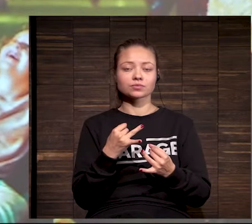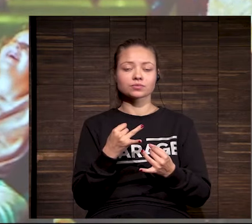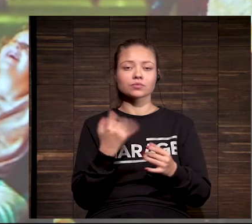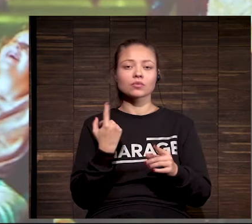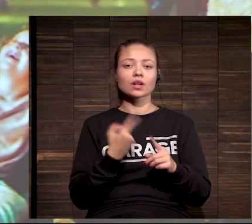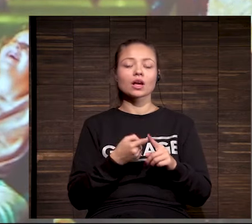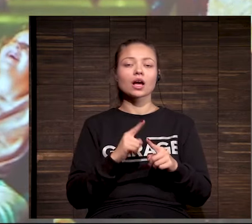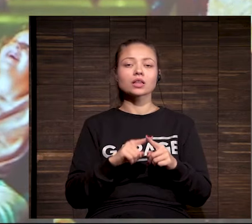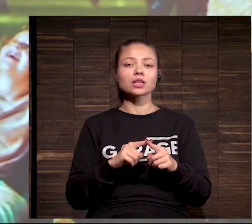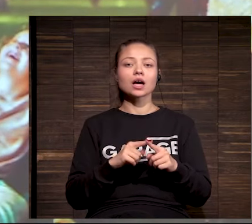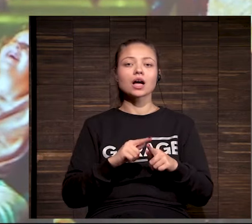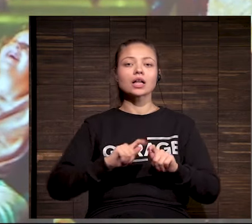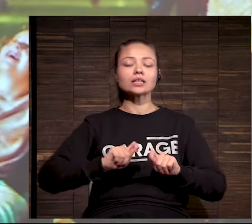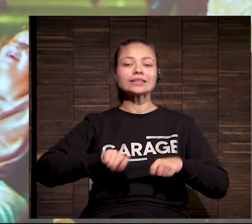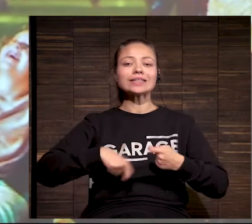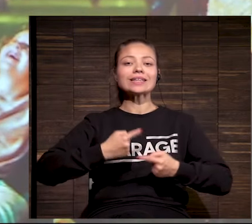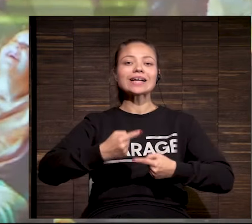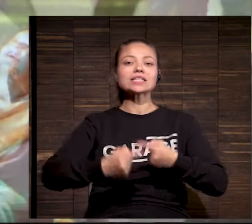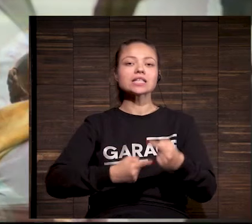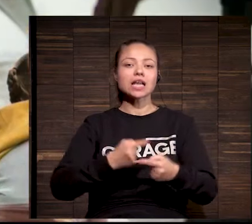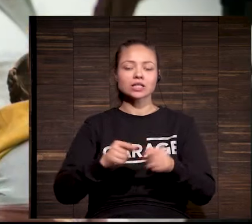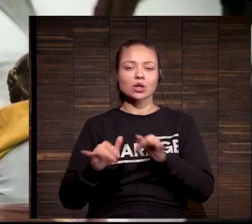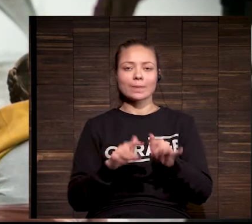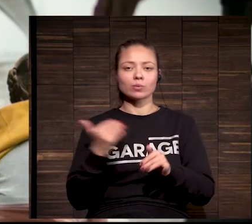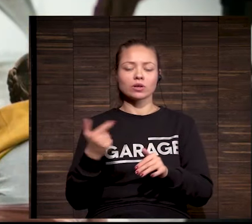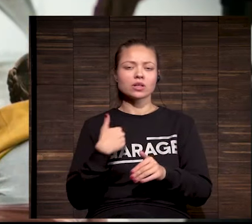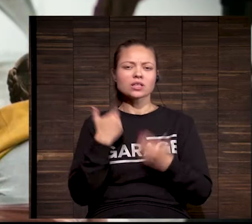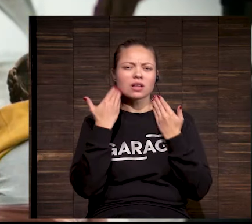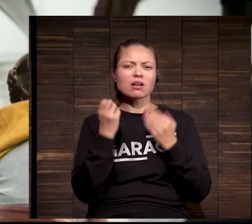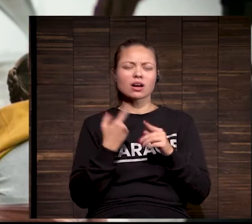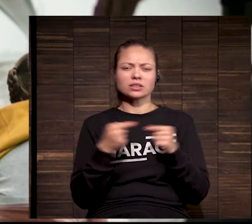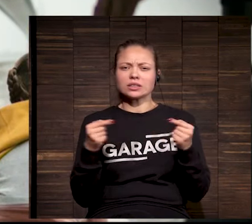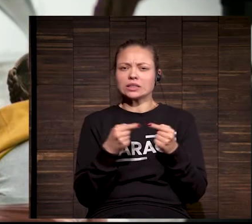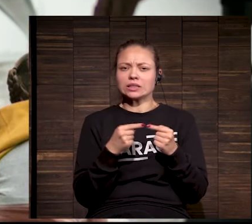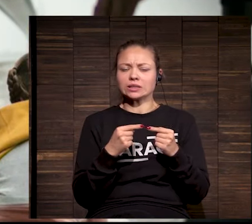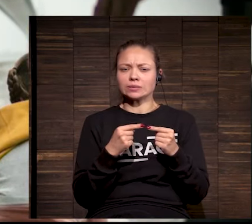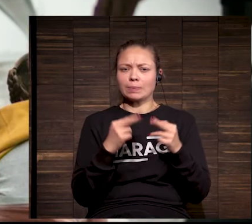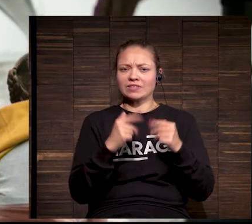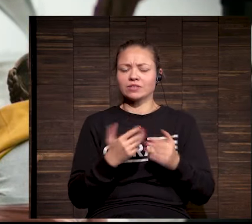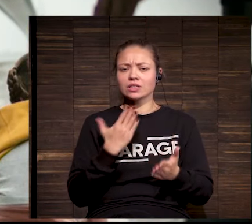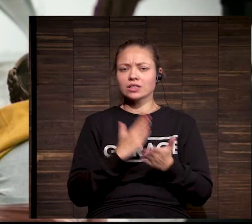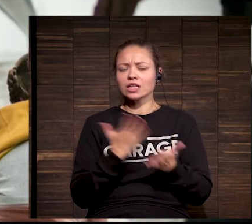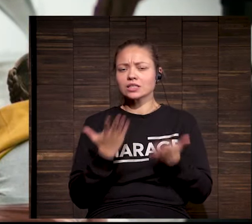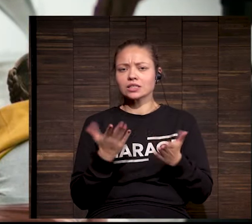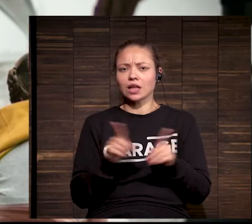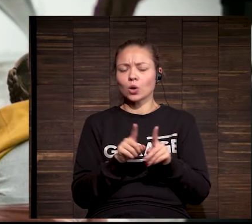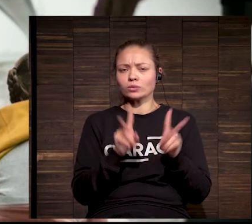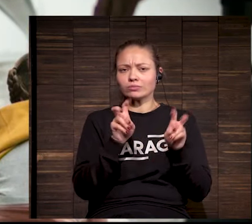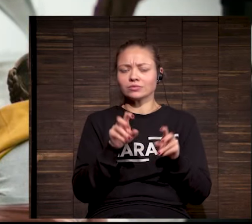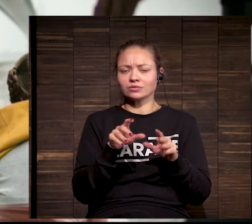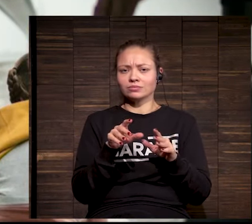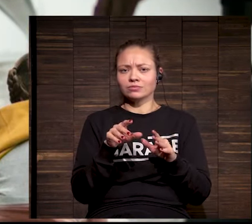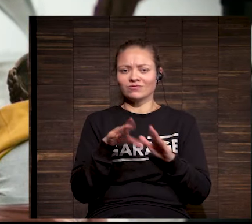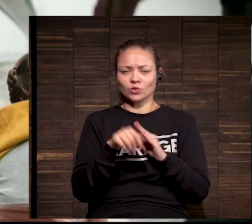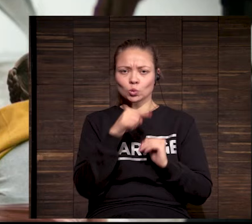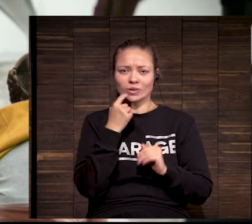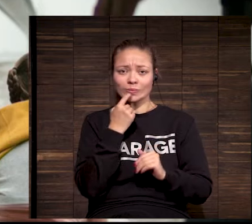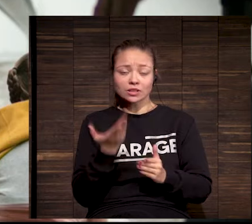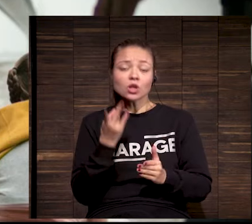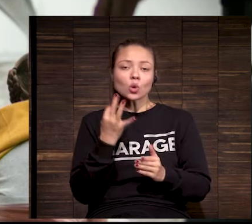наследие мероприятия не знаю когда словно это перевести если такое понятие в русском языке но это то что происходит